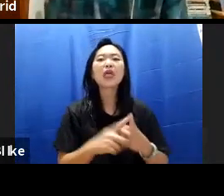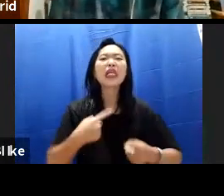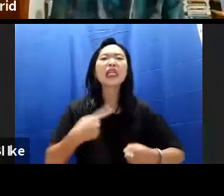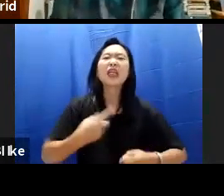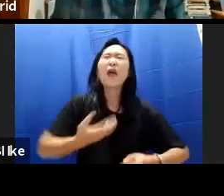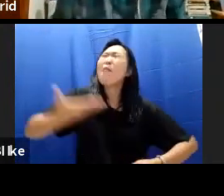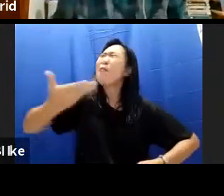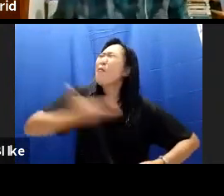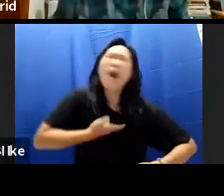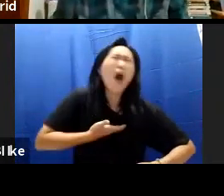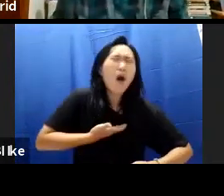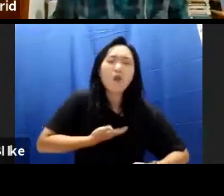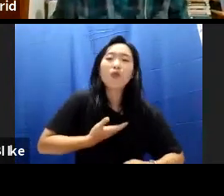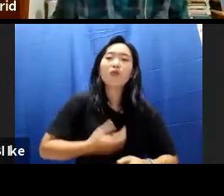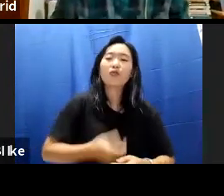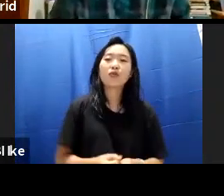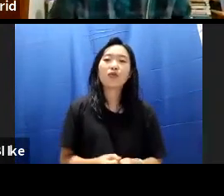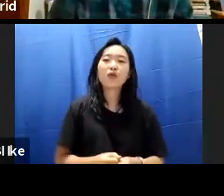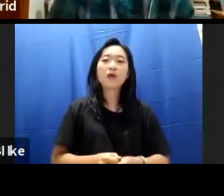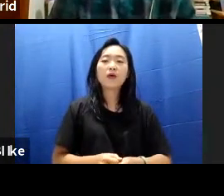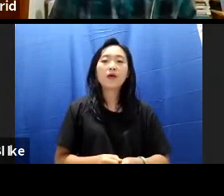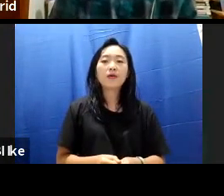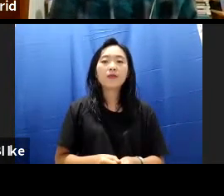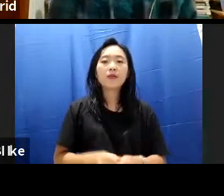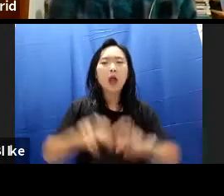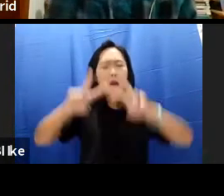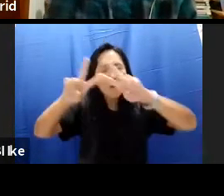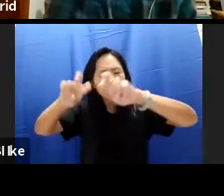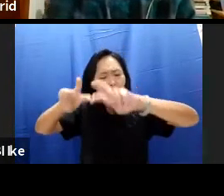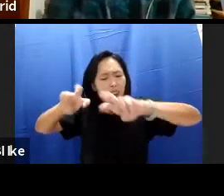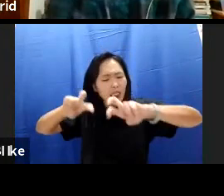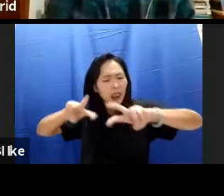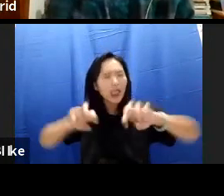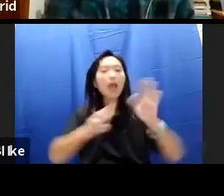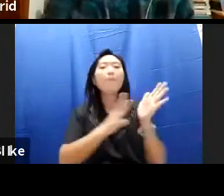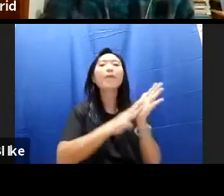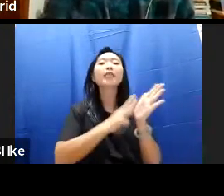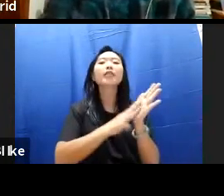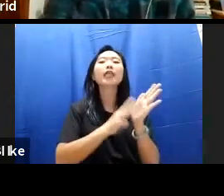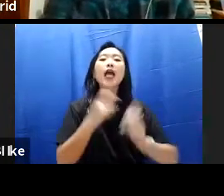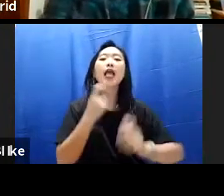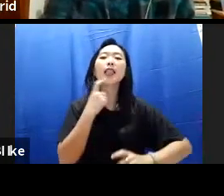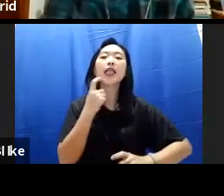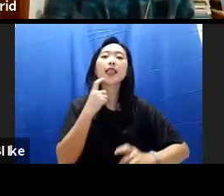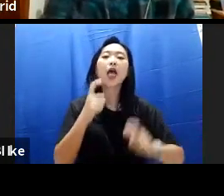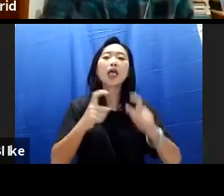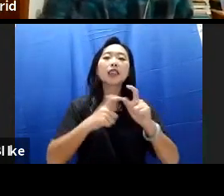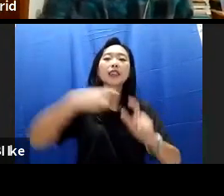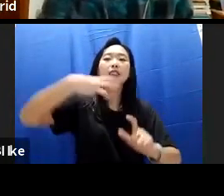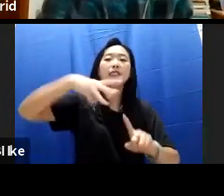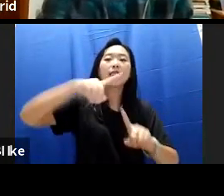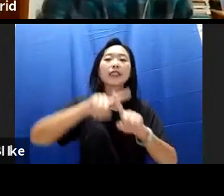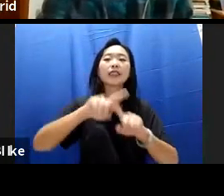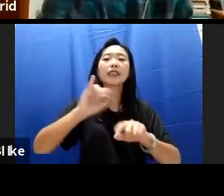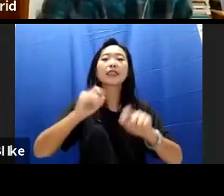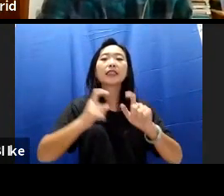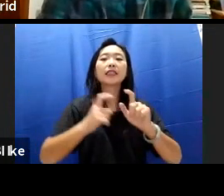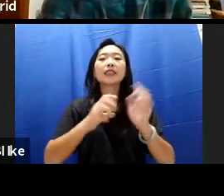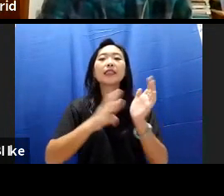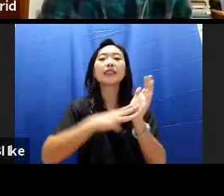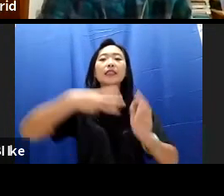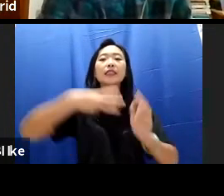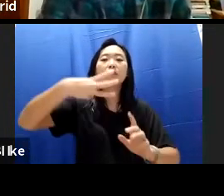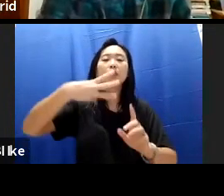membahas, mengeksplorasi persoalan-persoalan yang berkaitan dengan seksisme, heteronormativisme, kekerasan